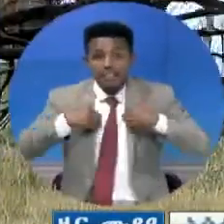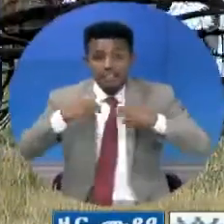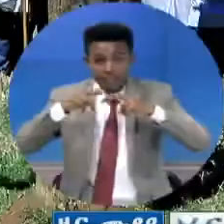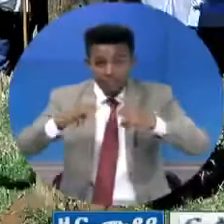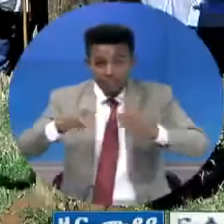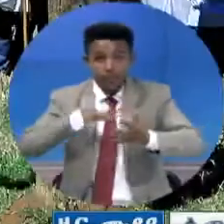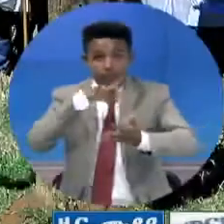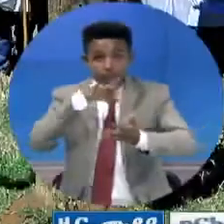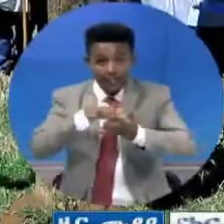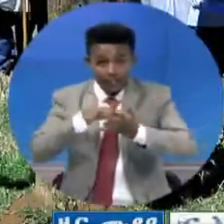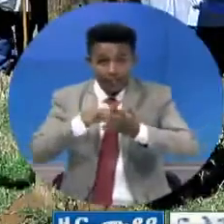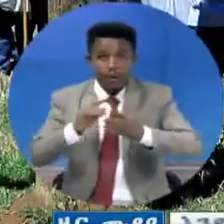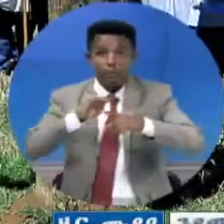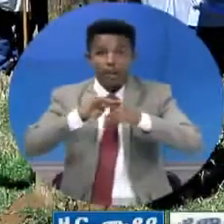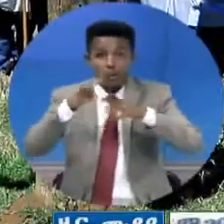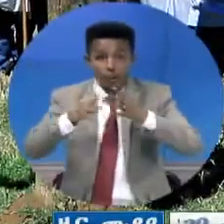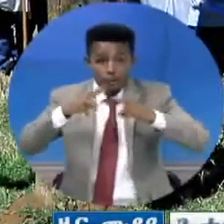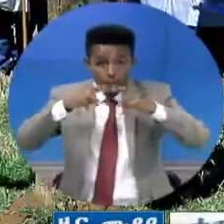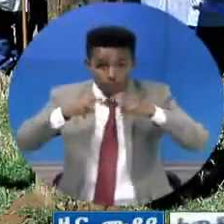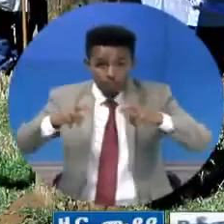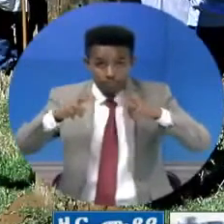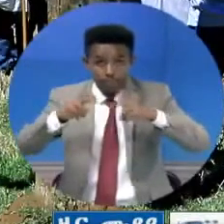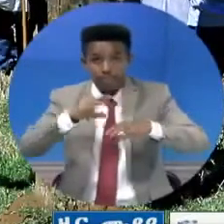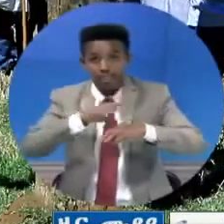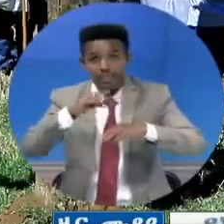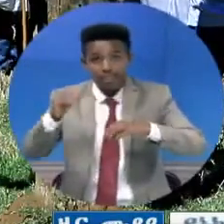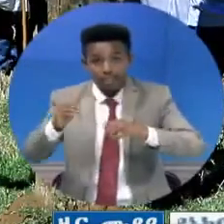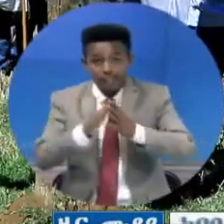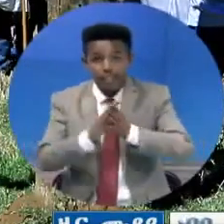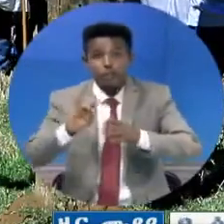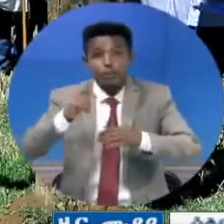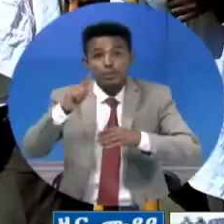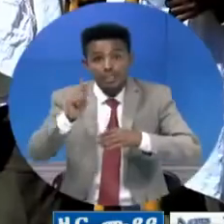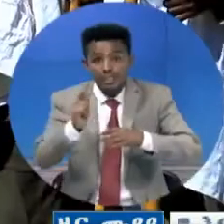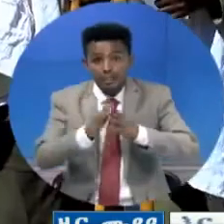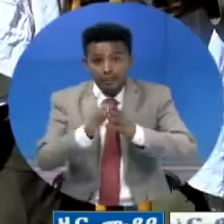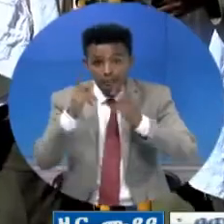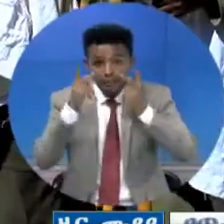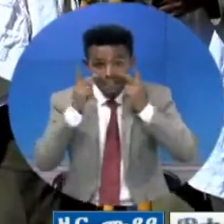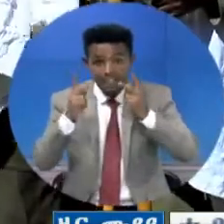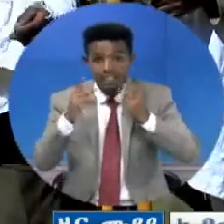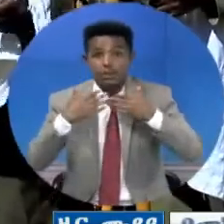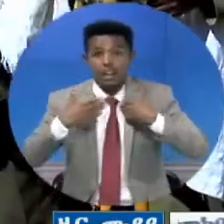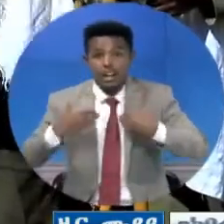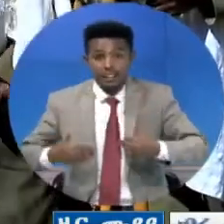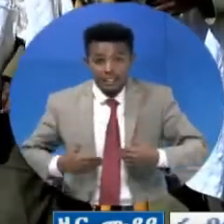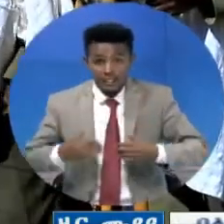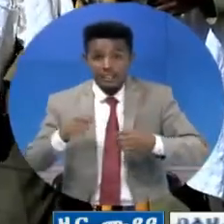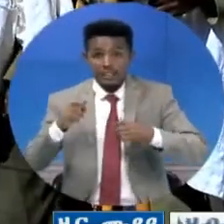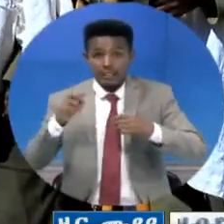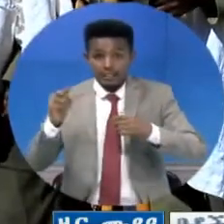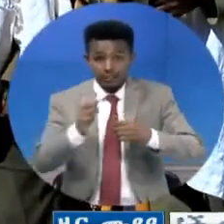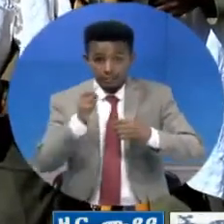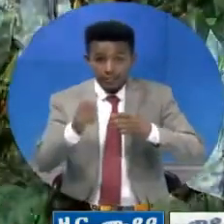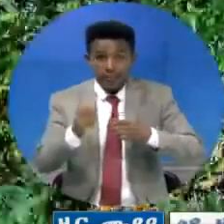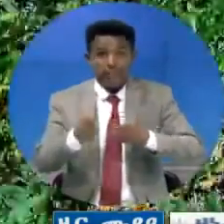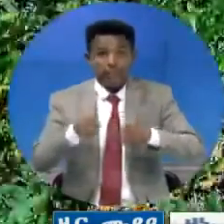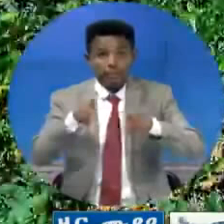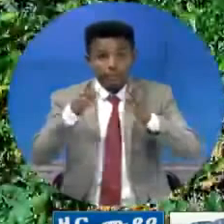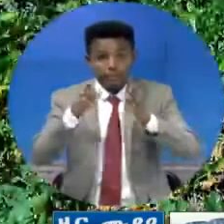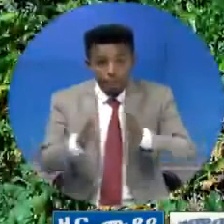ማዕከል ባለሙያዎችና ተመራማሪዎች እንዲሁም የዞንና የወረዳ የሚመለከታቸው አካላት ከቀበሌው አርሶ አደሮች ጋር በወተት ላሞች